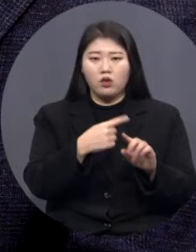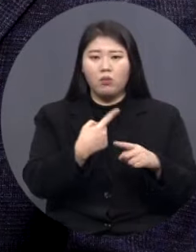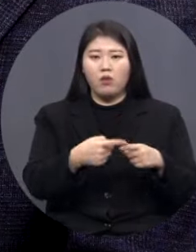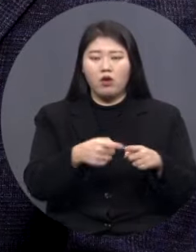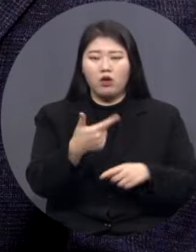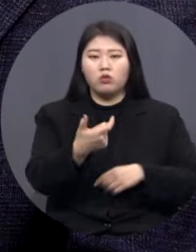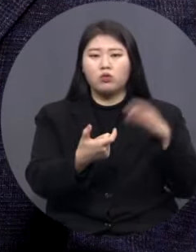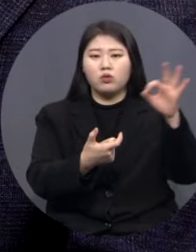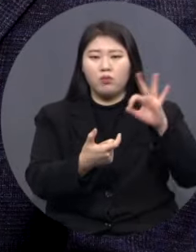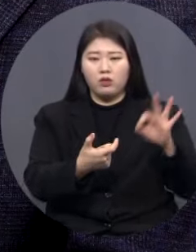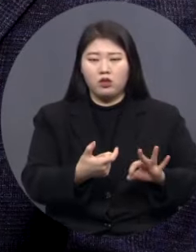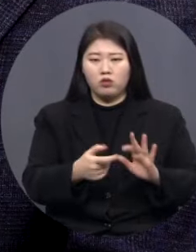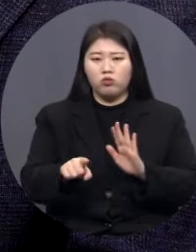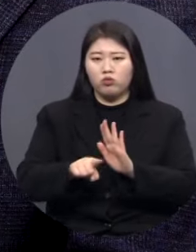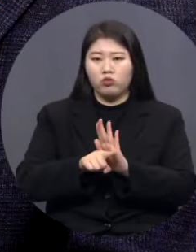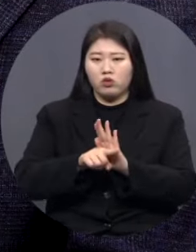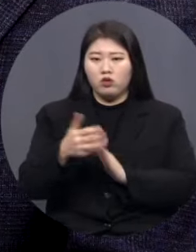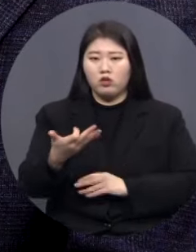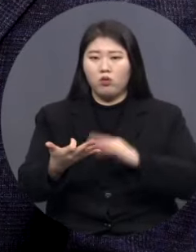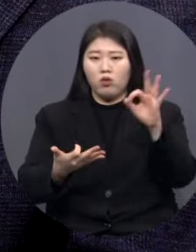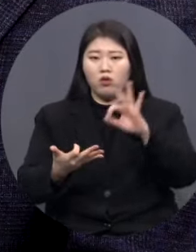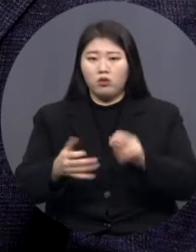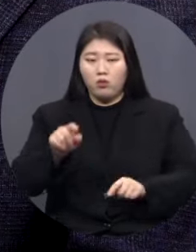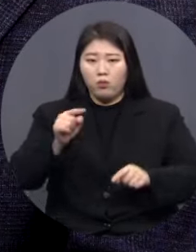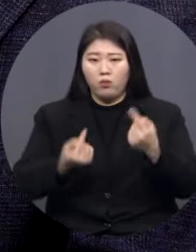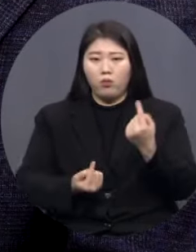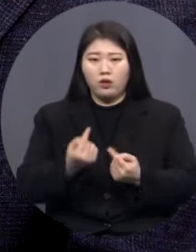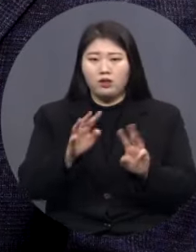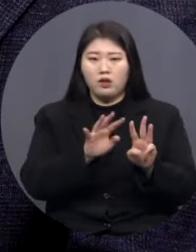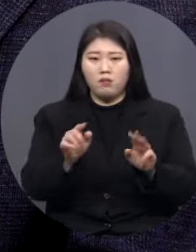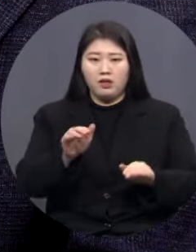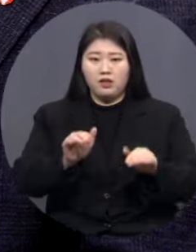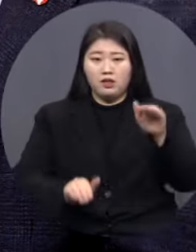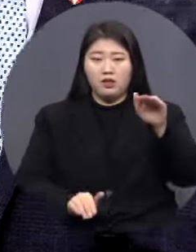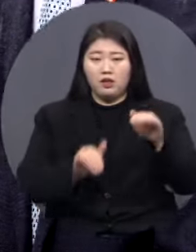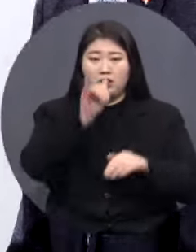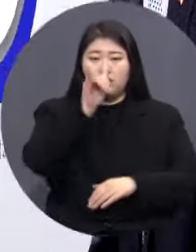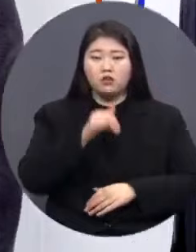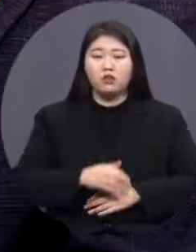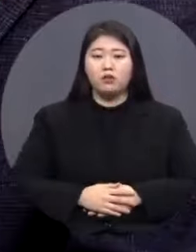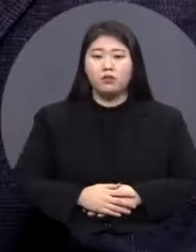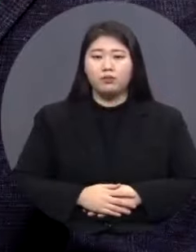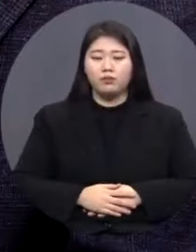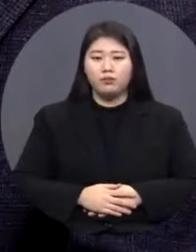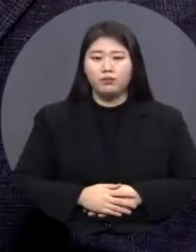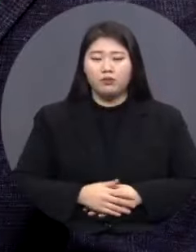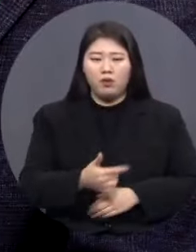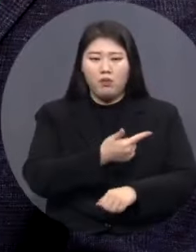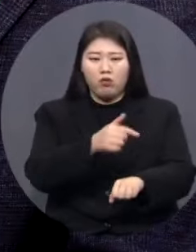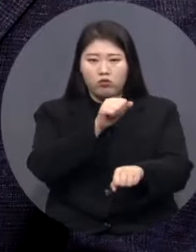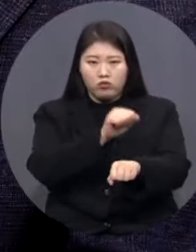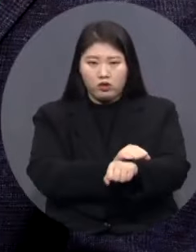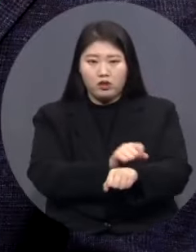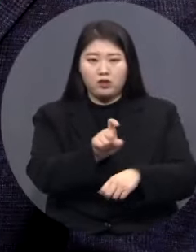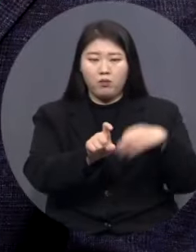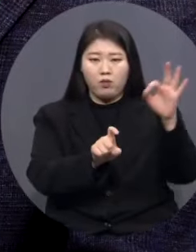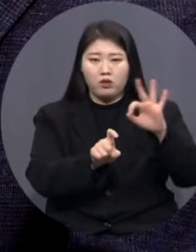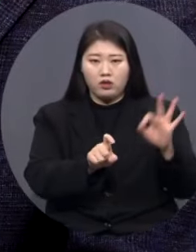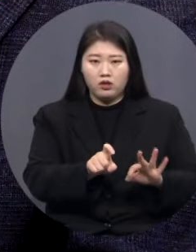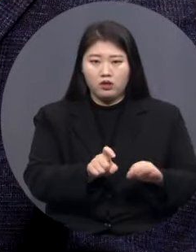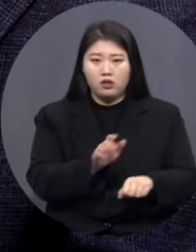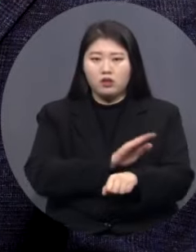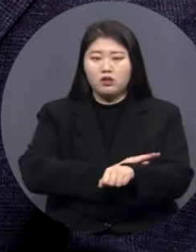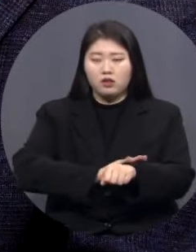60% 부정평가 19% 다 세배 이상 높았습니다 매우 잘하고 있다 10%